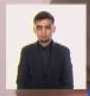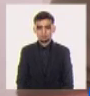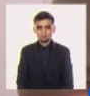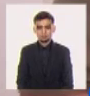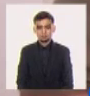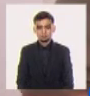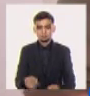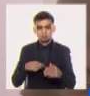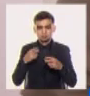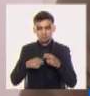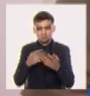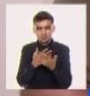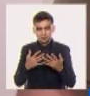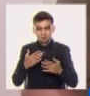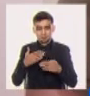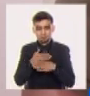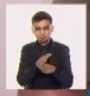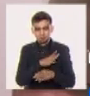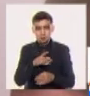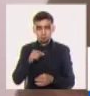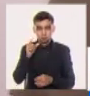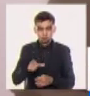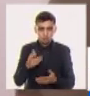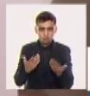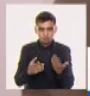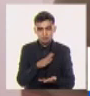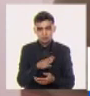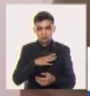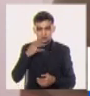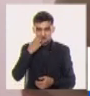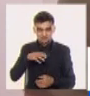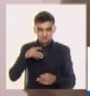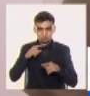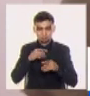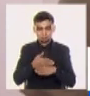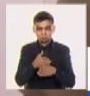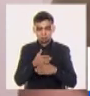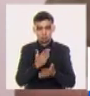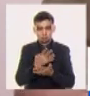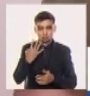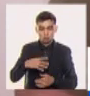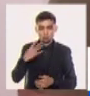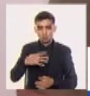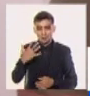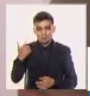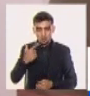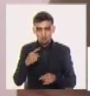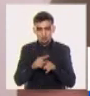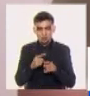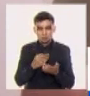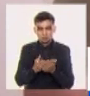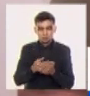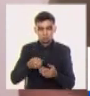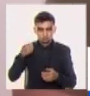Разбитые элементарные стекла, то есть от бутылок, соответственно, тем более при такой температуре 40-45 градусов, то есть